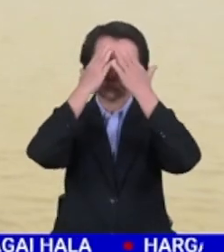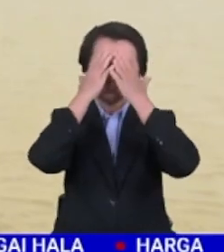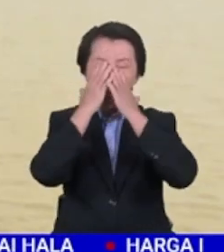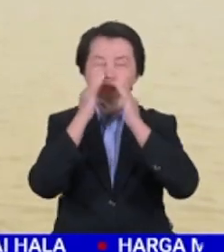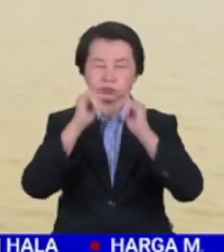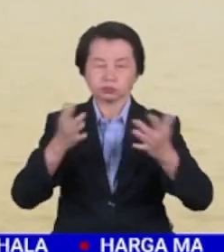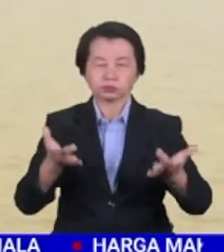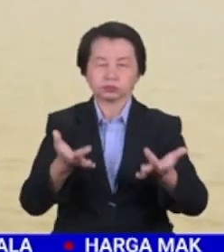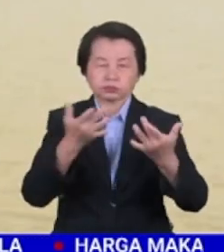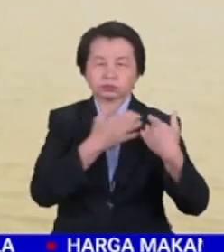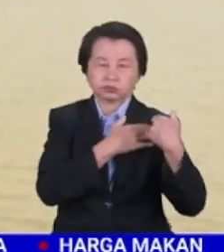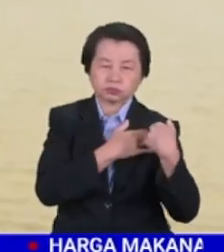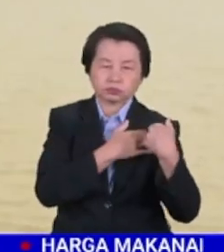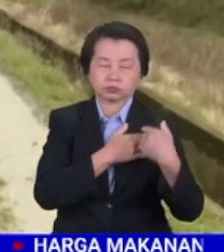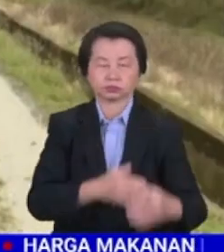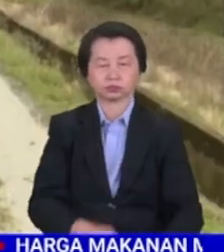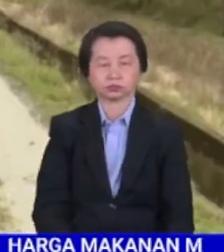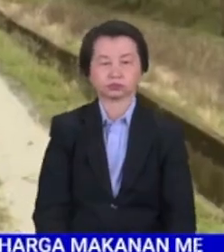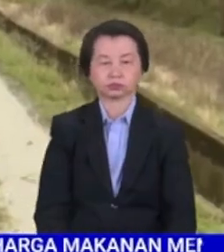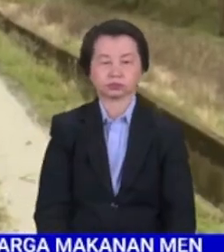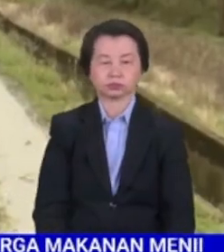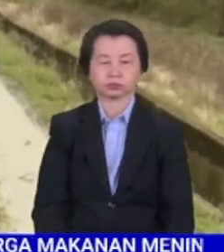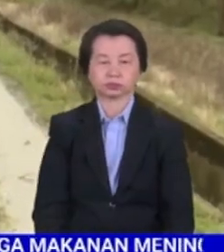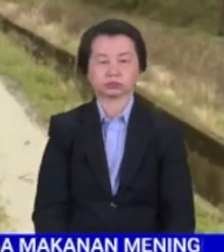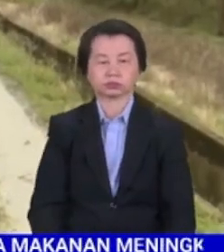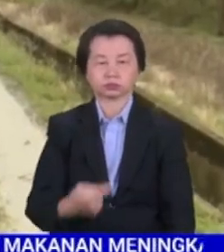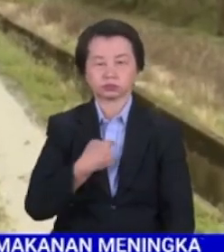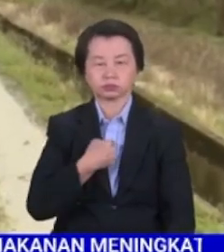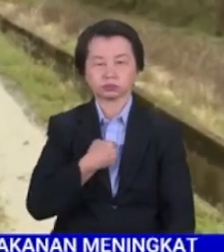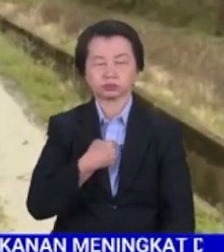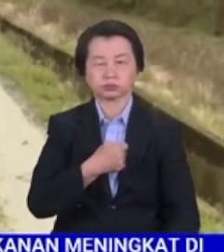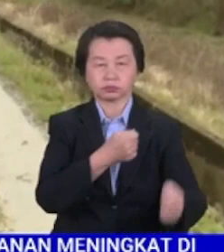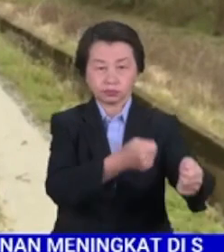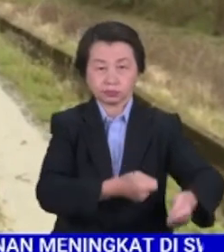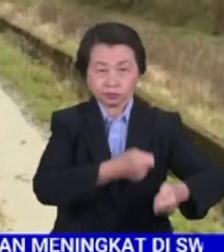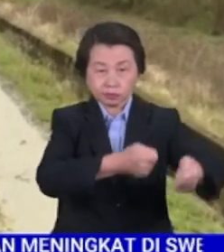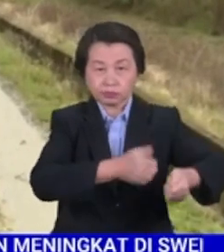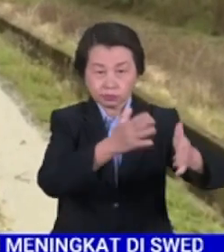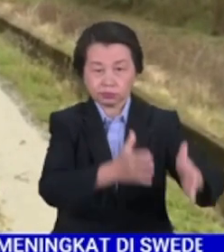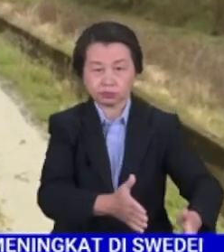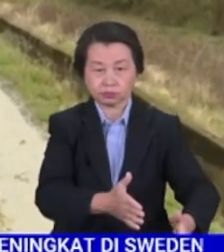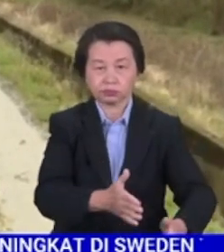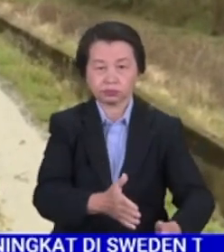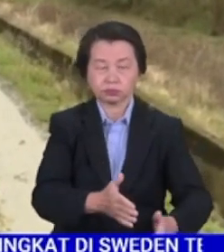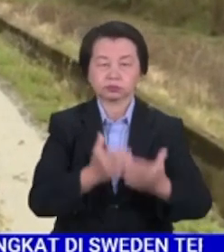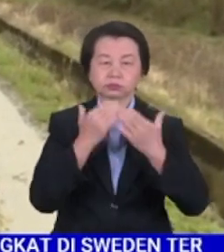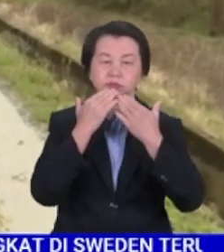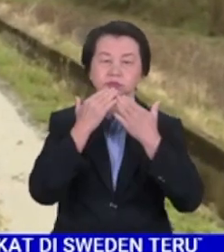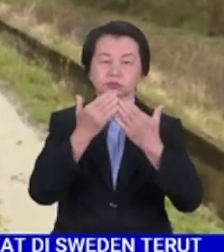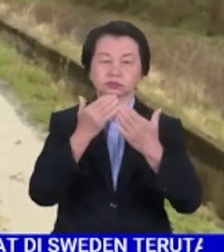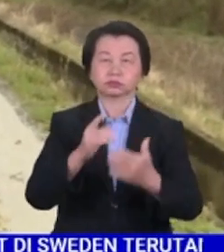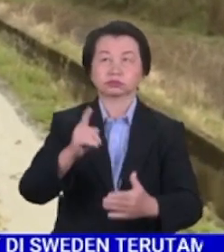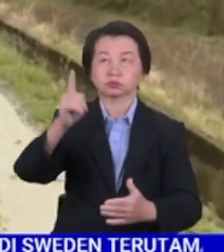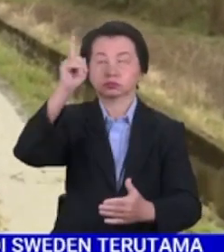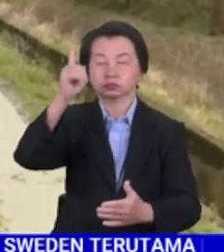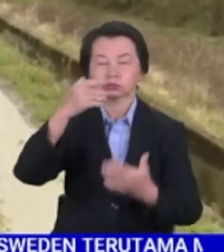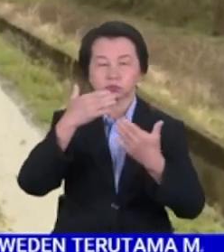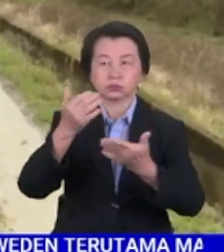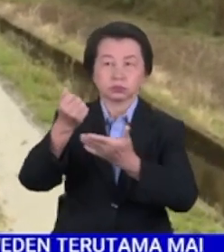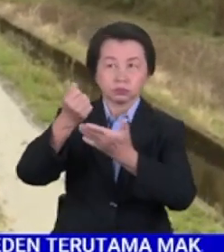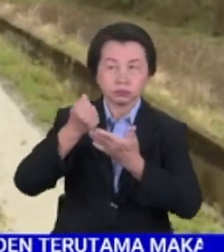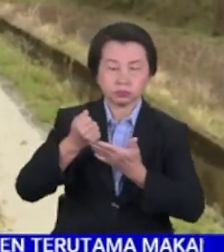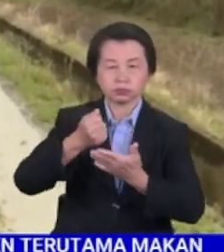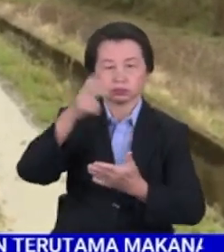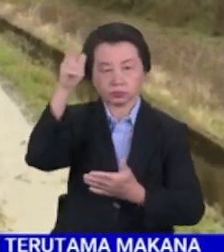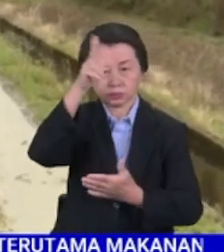dengan kasih yang terbuka lah. Saya sebagai petani memang bersyukur lah dengan bantuan kerajaan tersebut